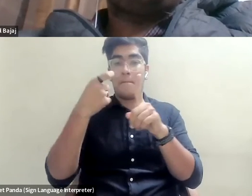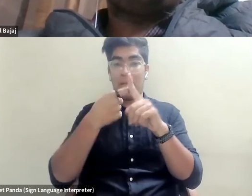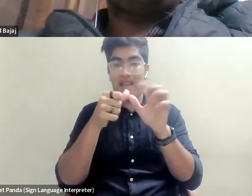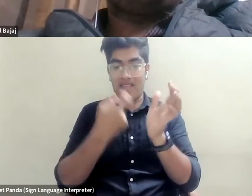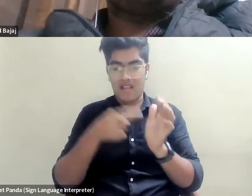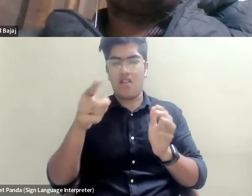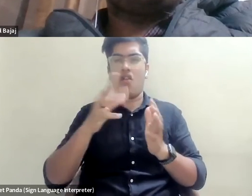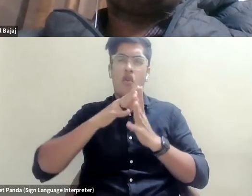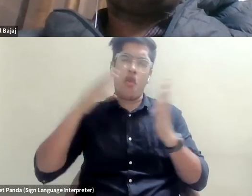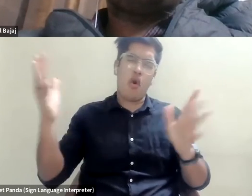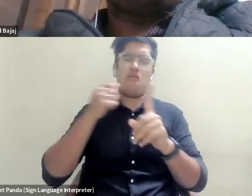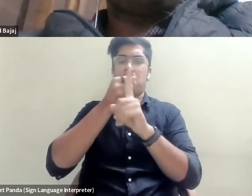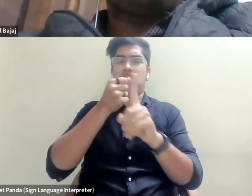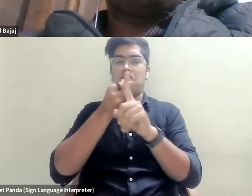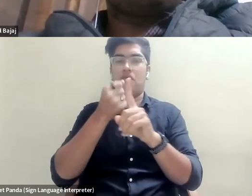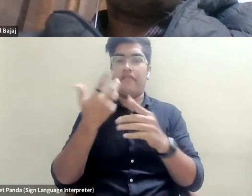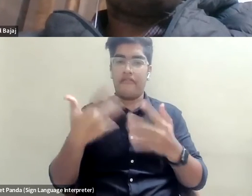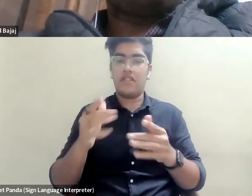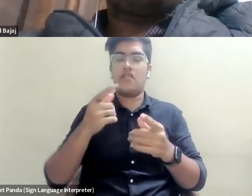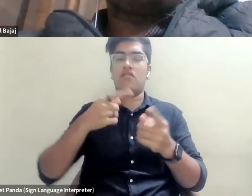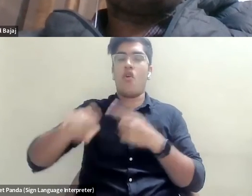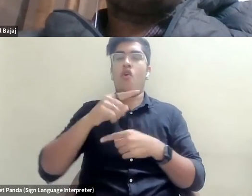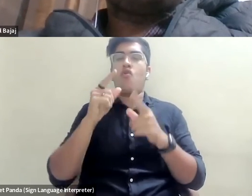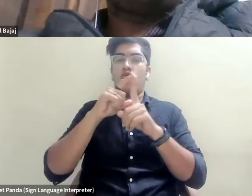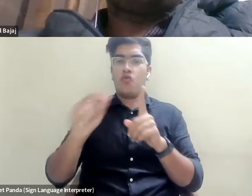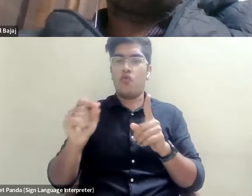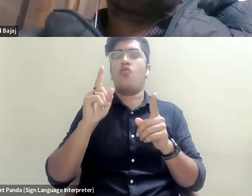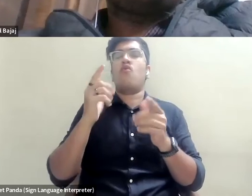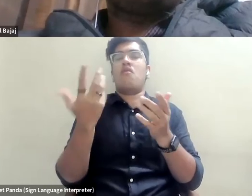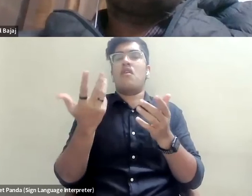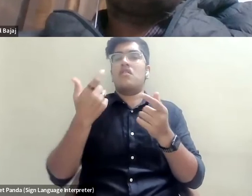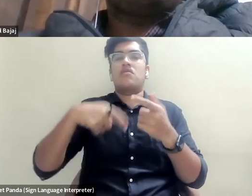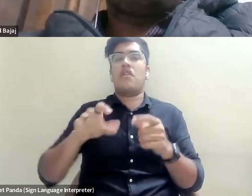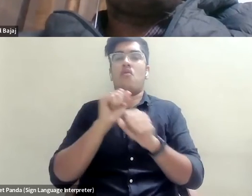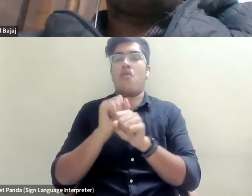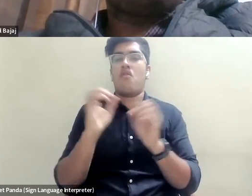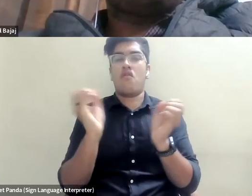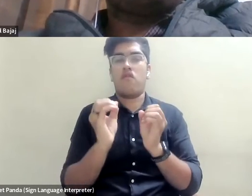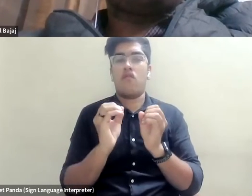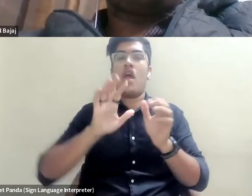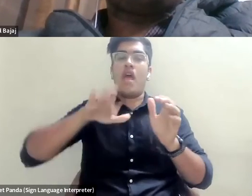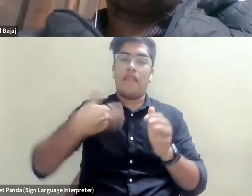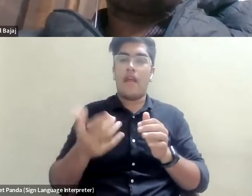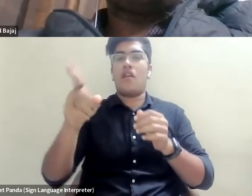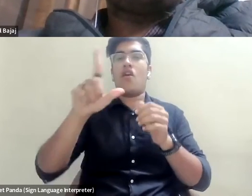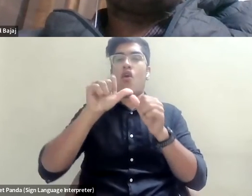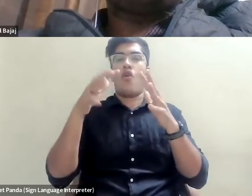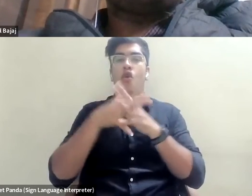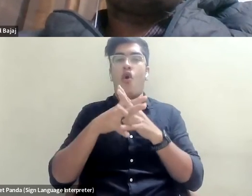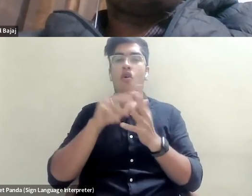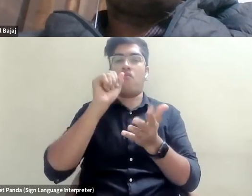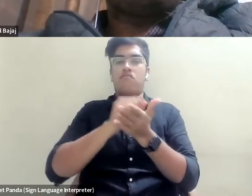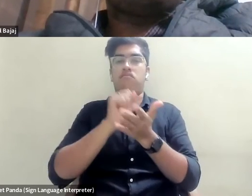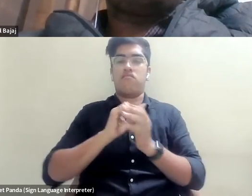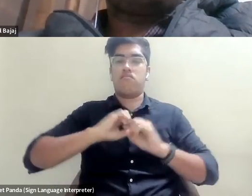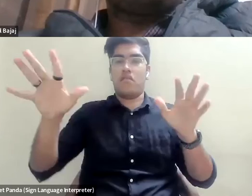लेकिन ये नहीं किए, तो कानून करके उसको लाना पड़ा। और डॉक्टर अम्बेडकर ने फिर धर्म भी छोड़ दिया कि जिस